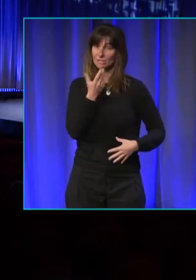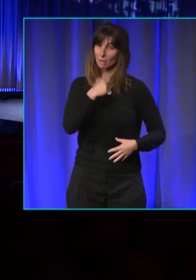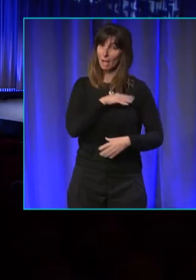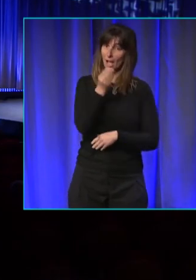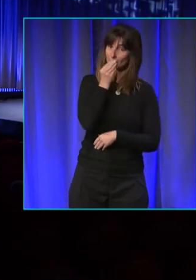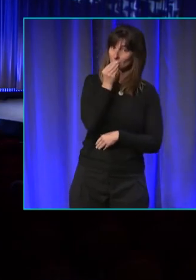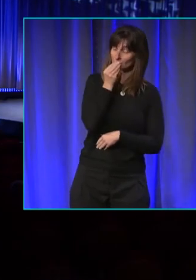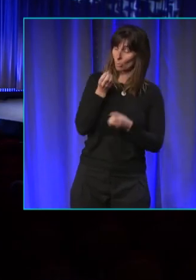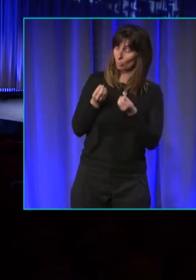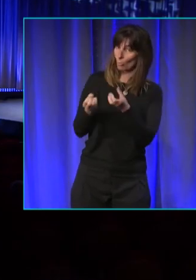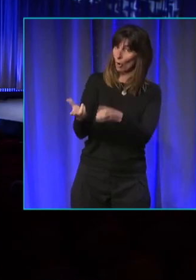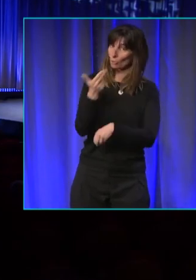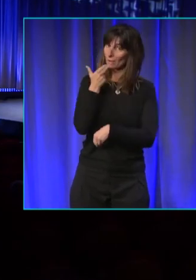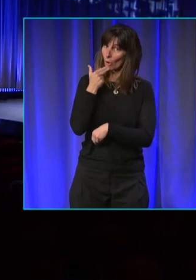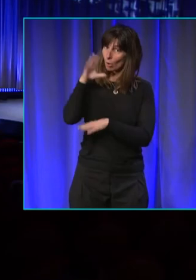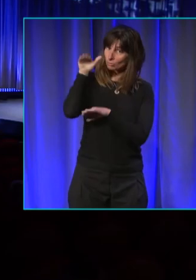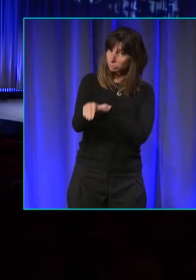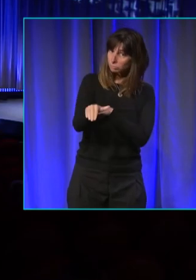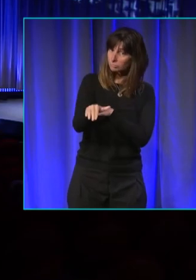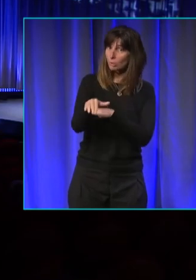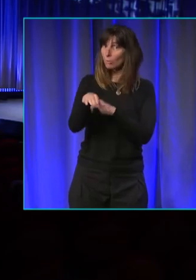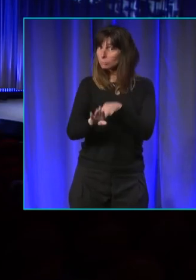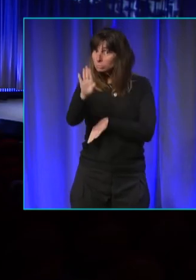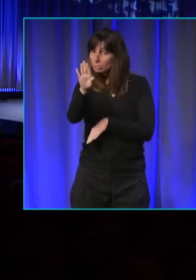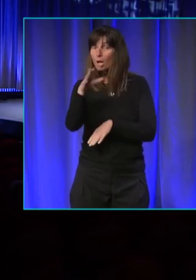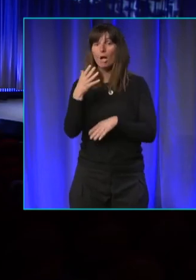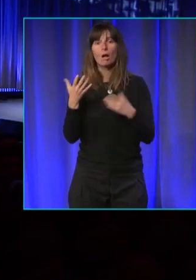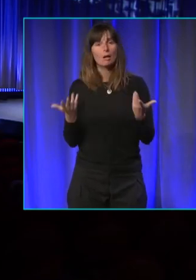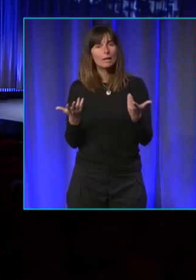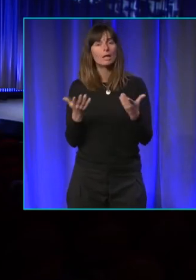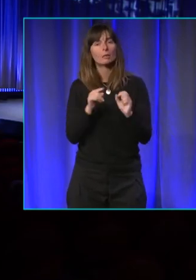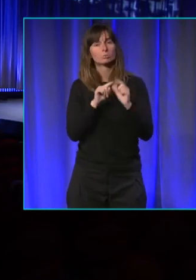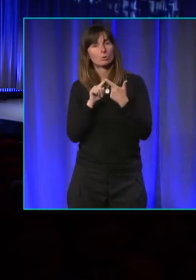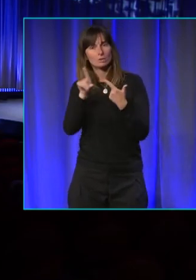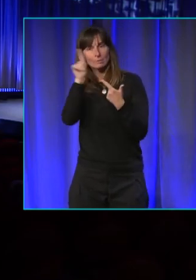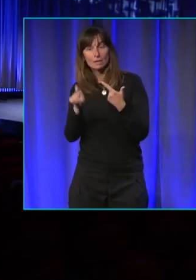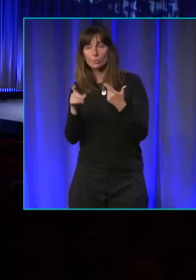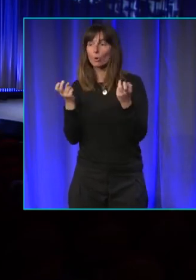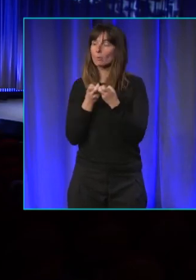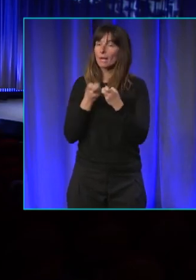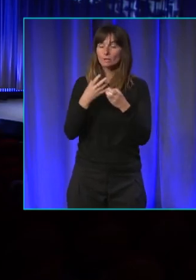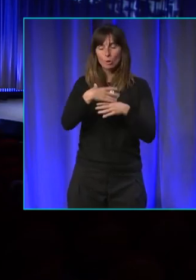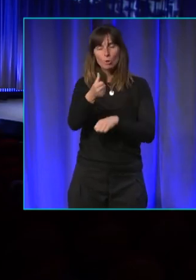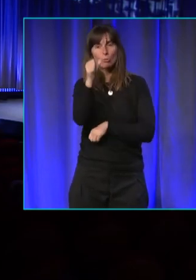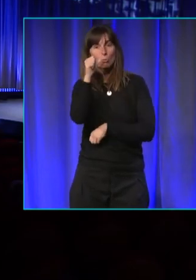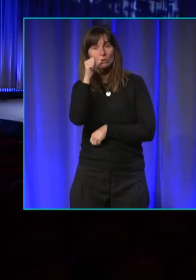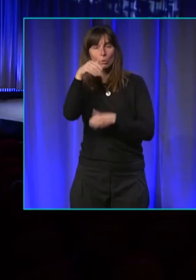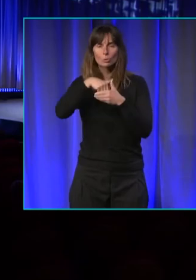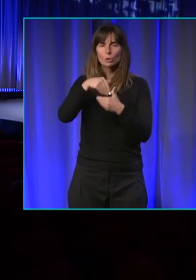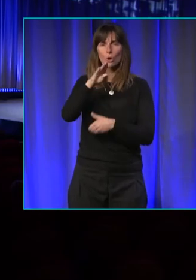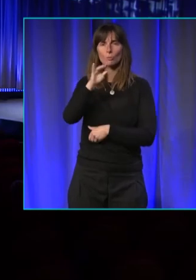la question qui va avec, c'est est-ce qu'on peut compenser cet effet, par exemple, avec des boissons à base de bicarbonate ou qui